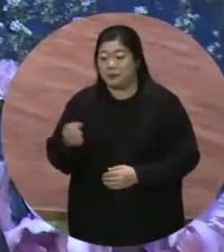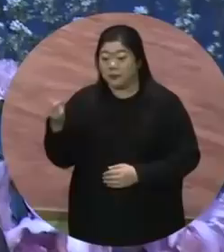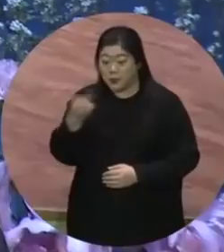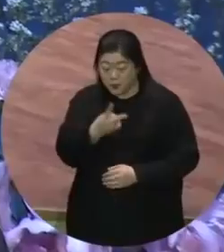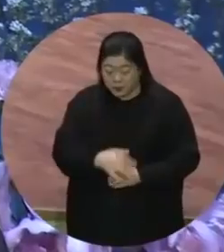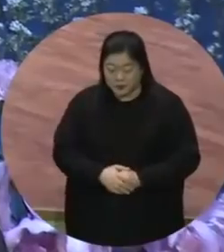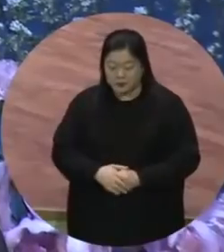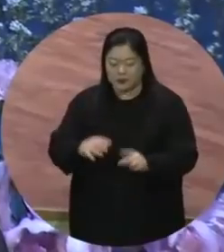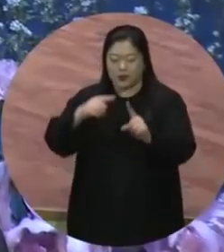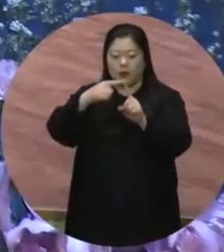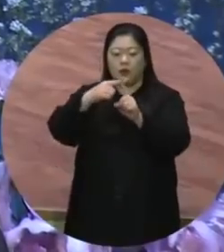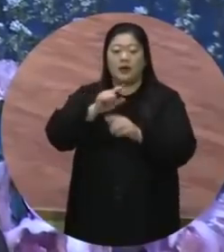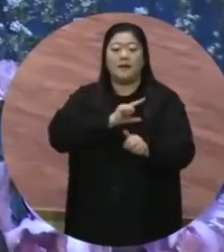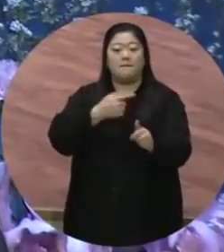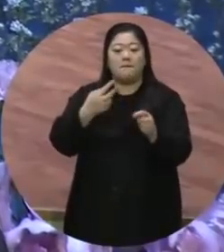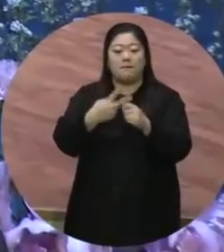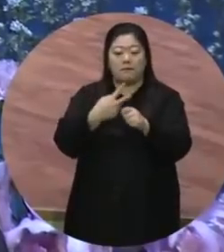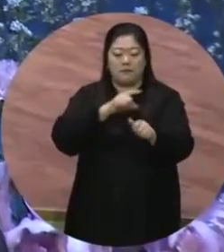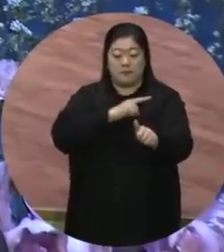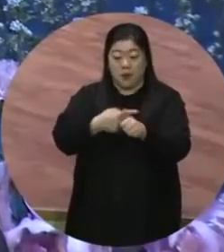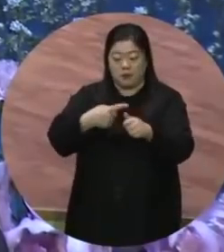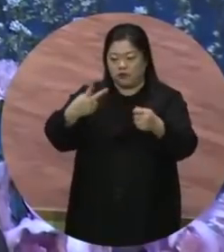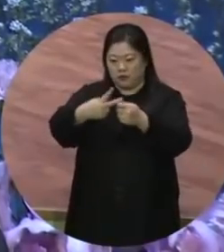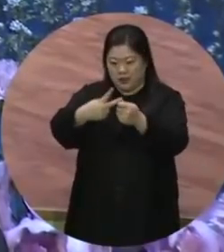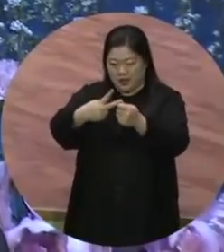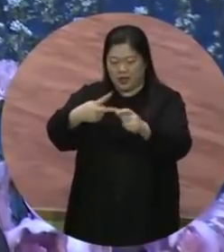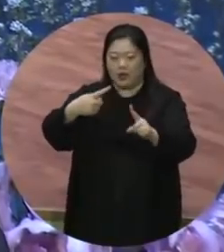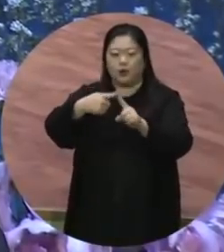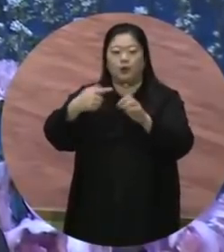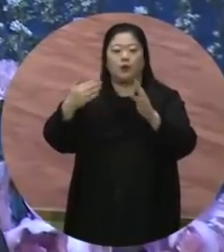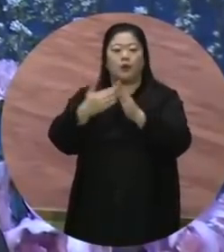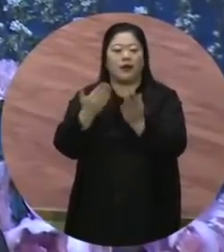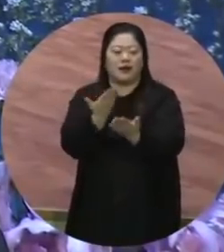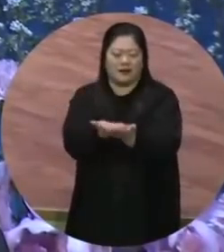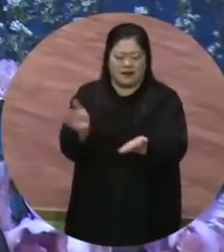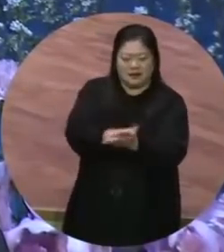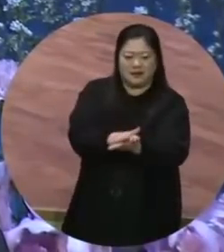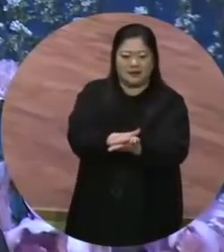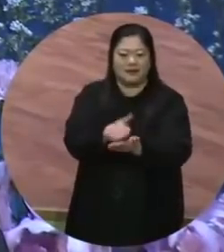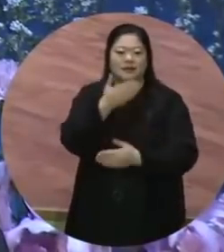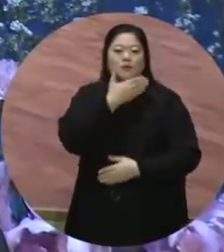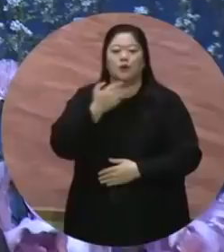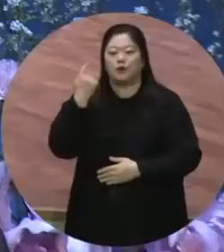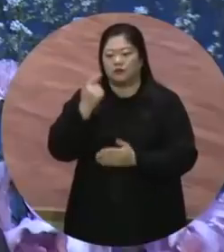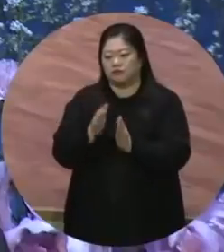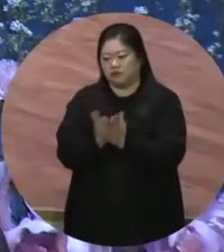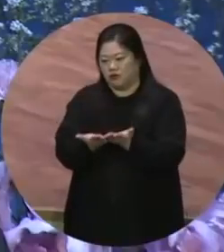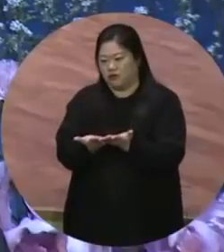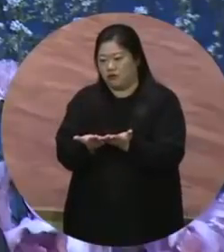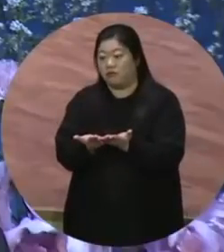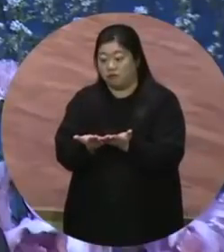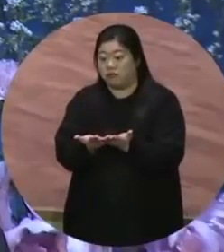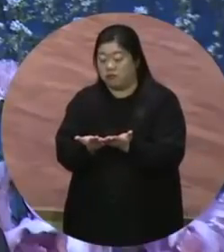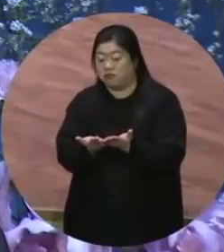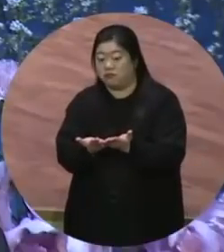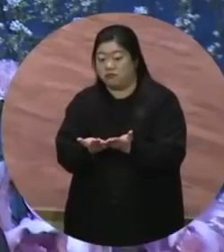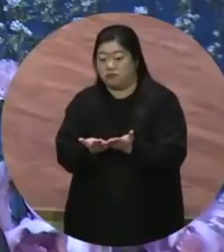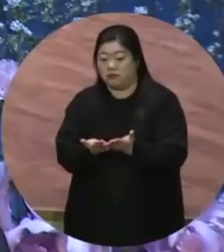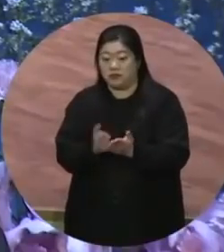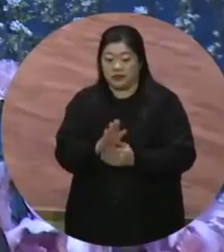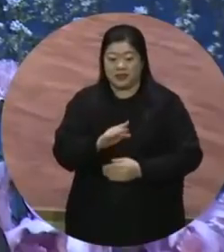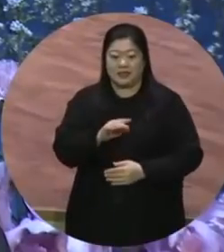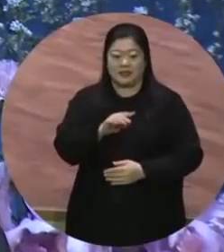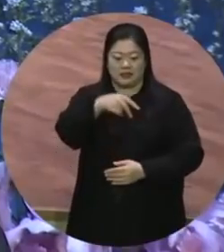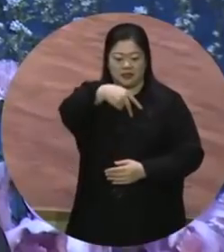교회 갱신의 이 말씀입니다. 교회를 갱신하는 말씀이라고도 합니다. 성